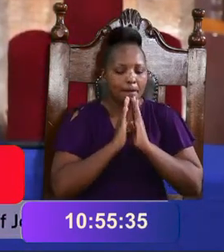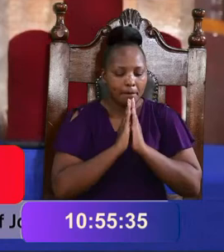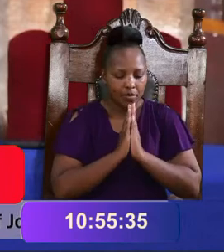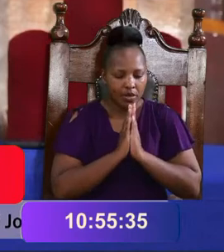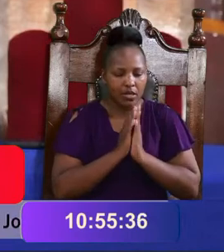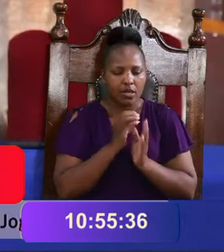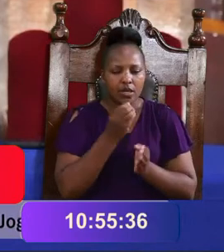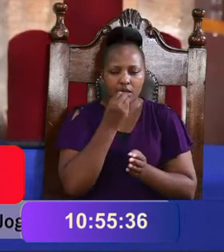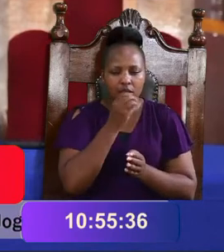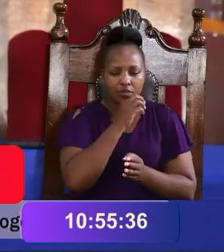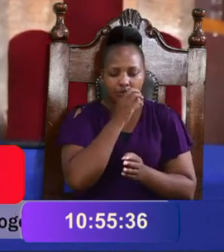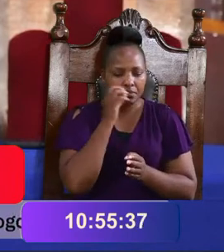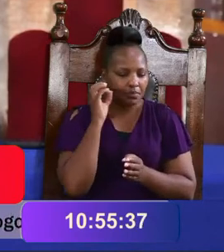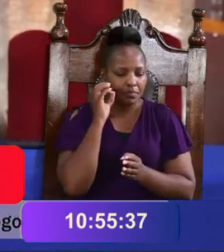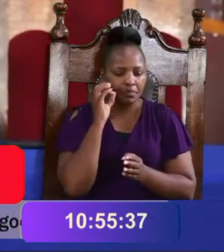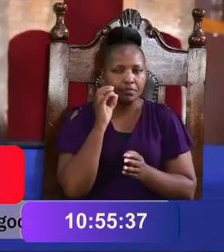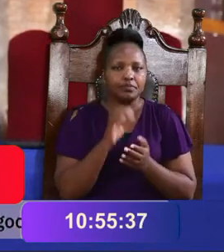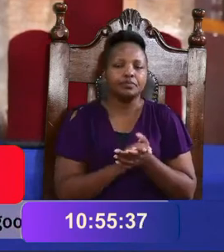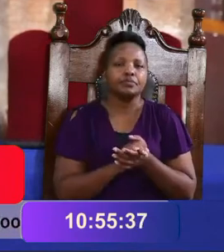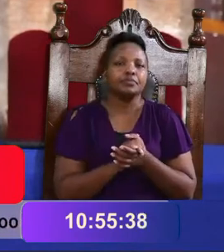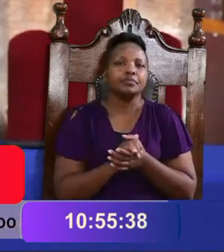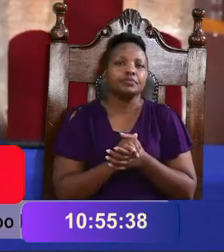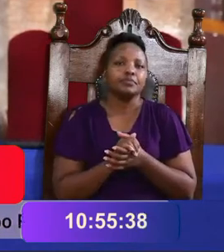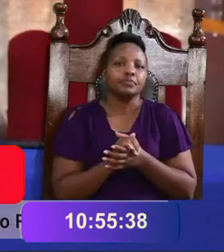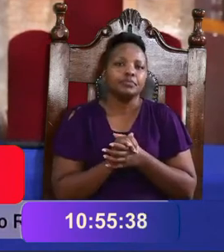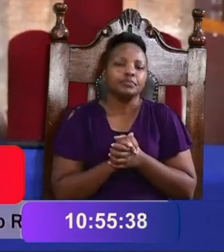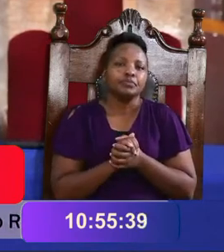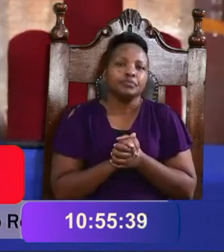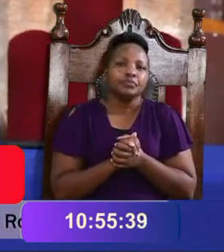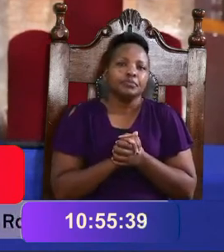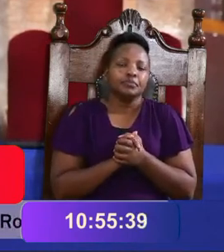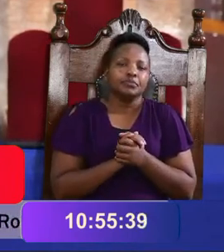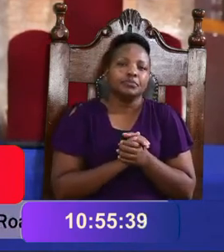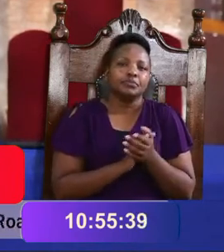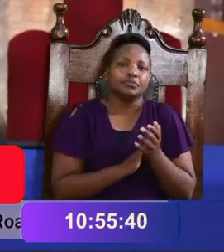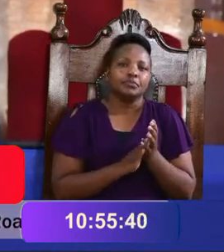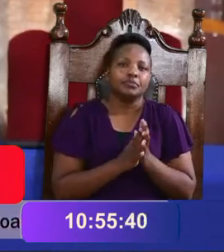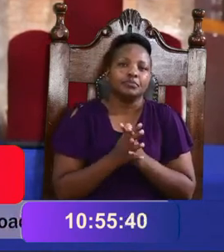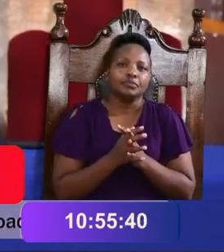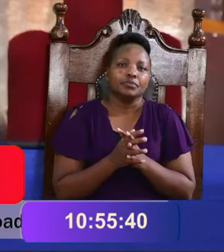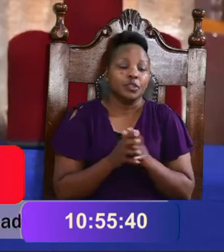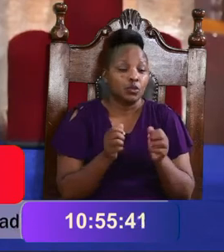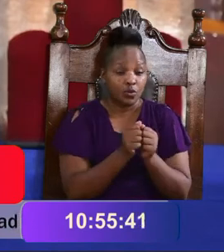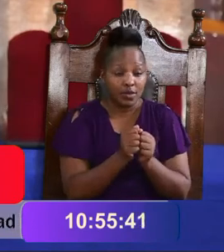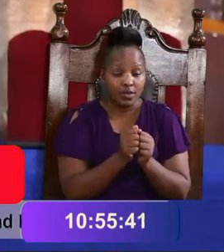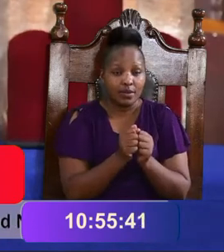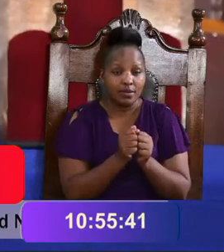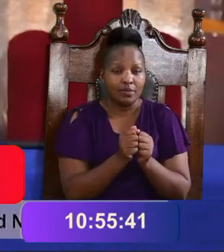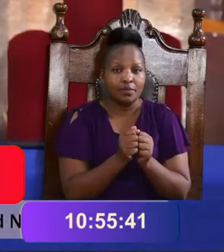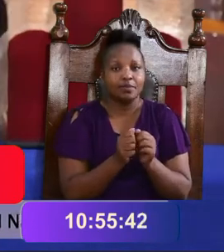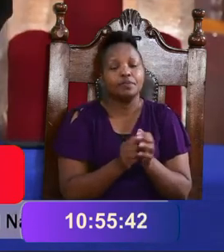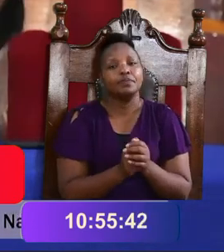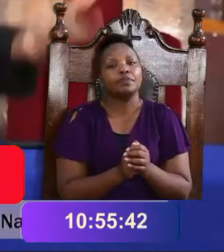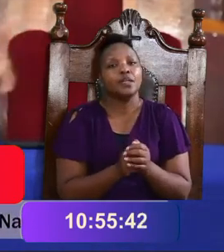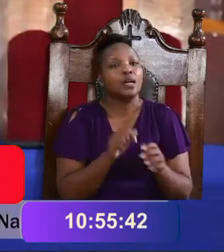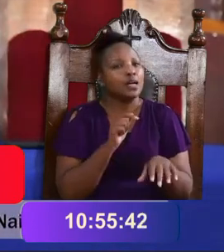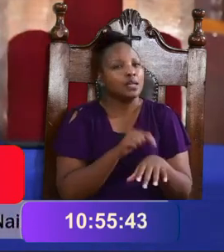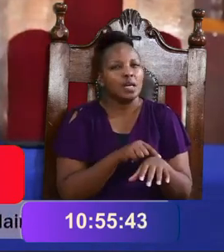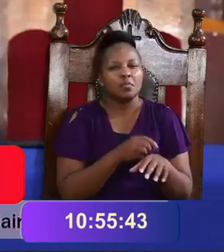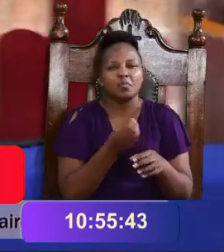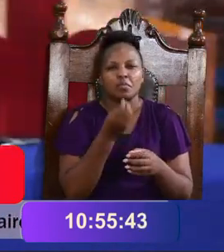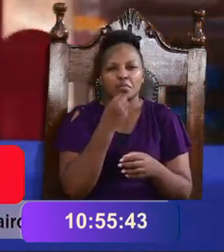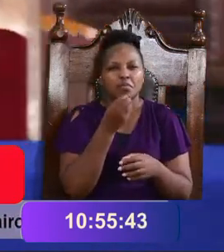kujifunga. Kwa hivyo don't create parties during Easter. Tuko pamoja. It is no time for